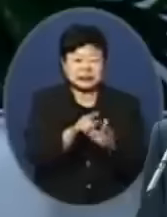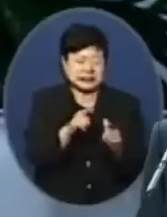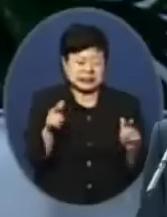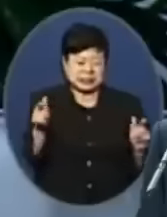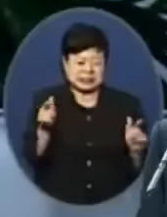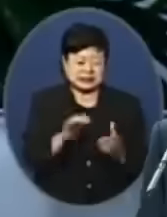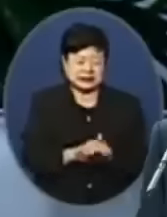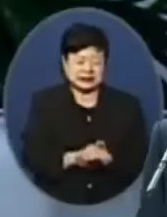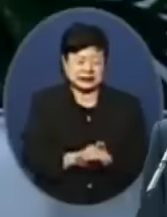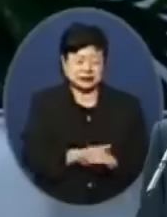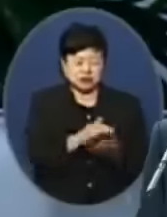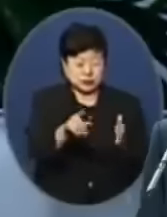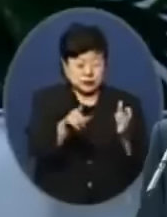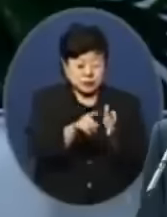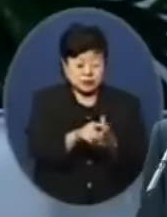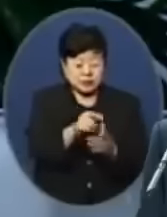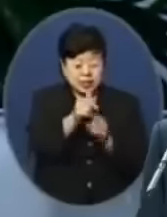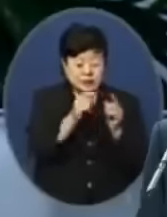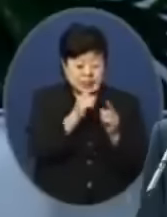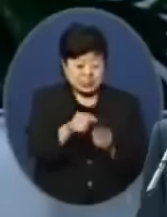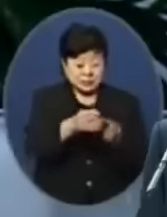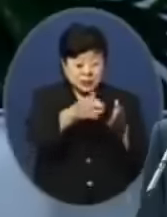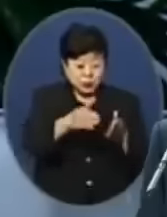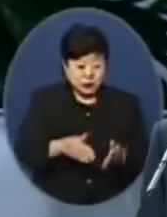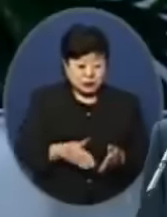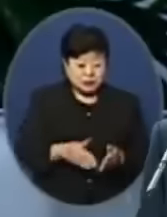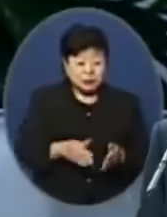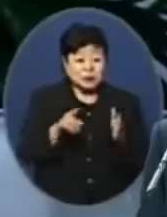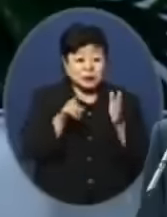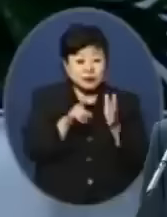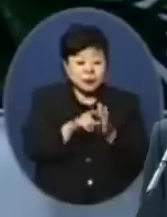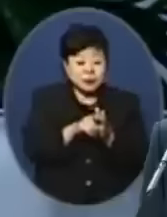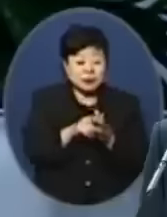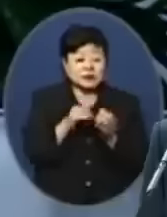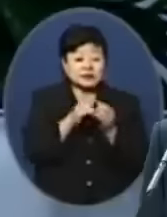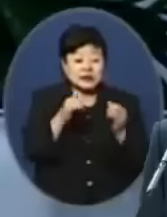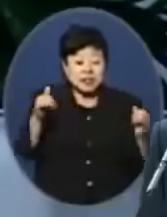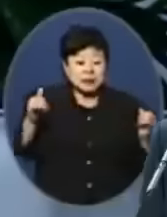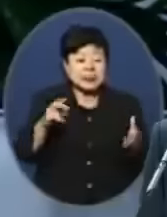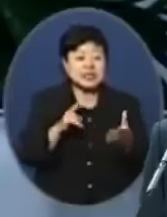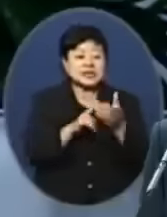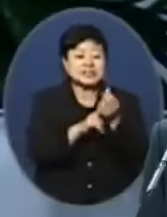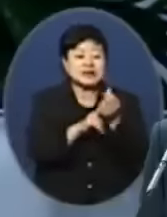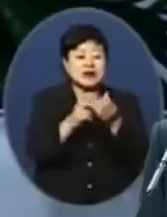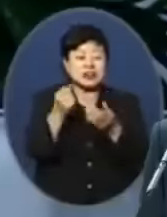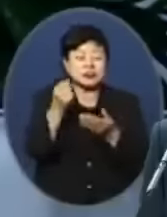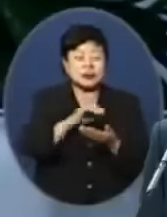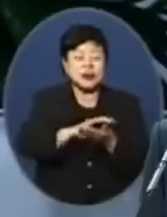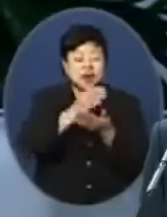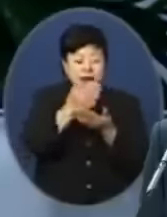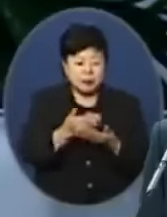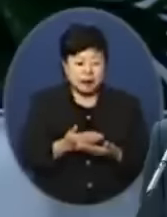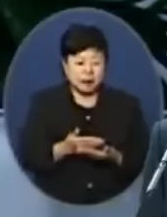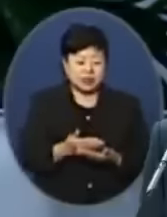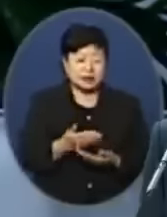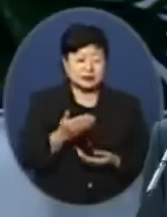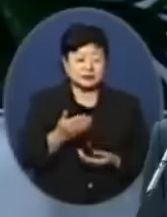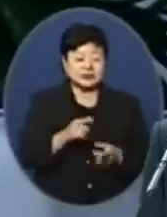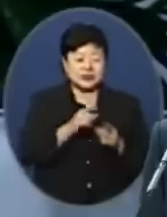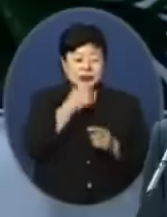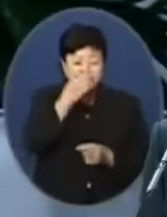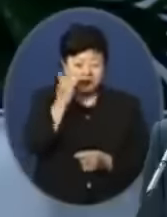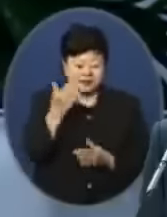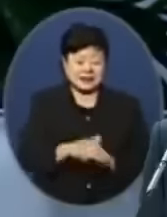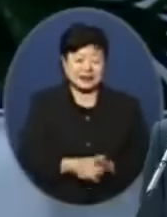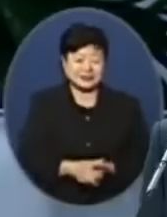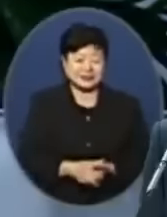믿습니다. 그런데 우리는 믿음으로 하나님 말씀을 통해서 인생의 기적을 가지고 변화를 가져오면서 살아갈 수가